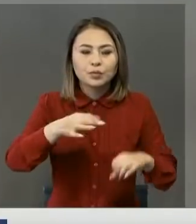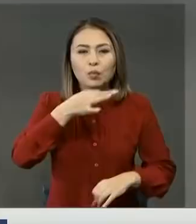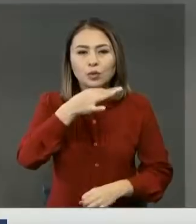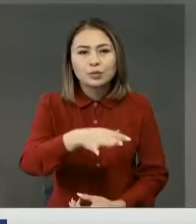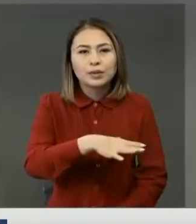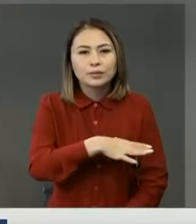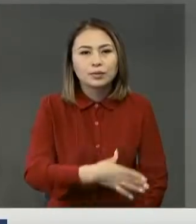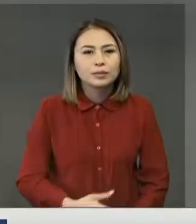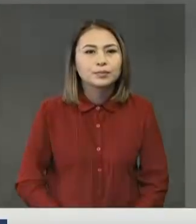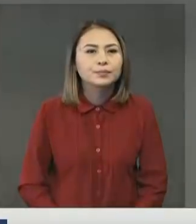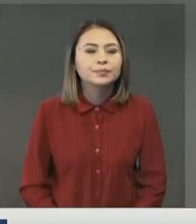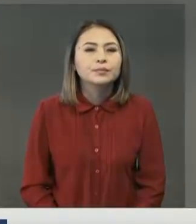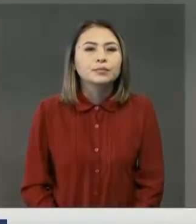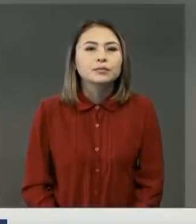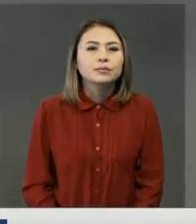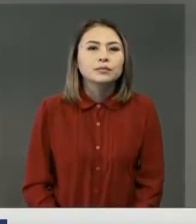деген болжам айтып отыр.